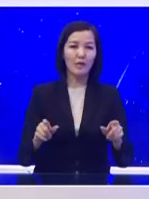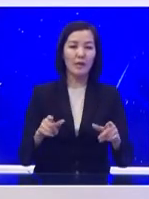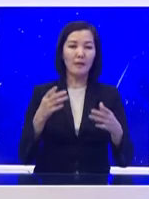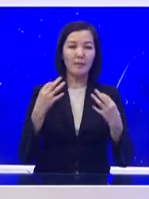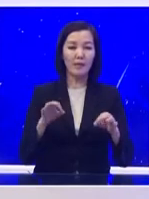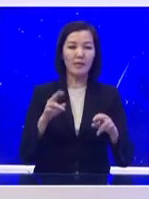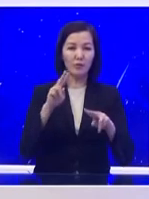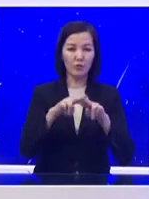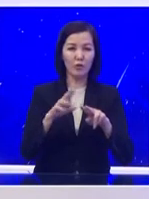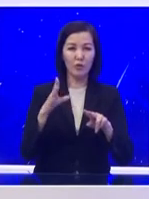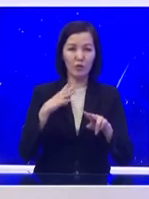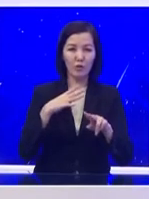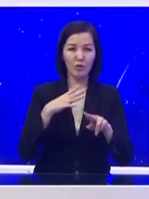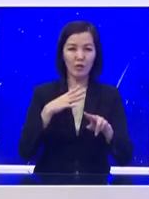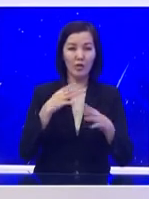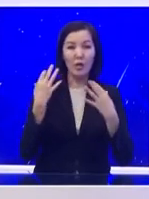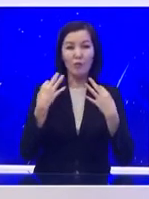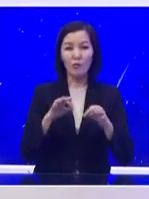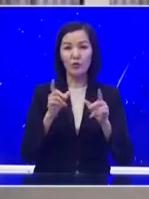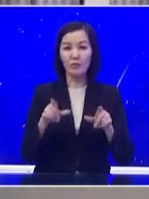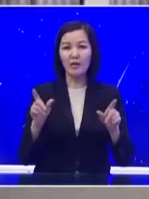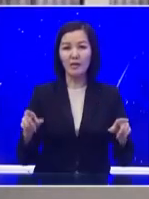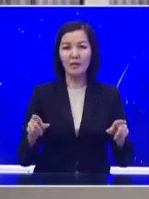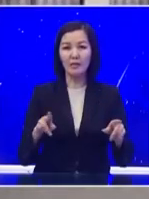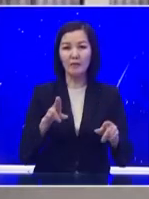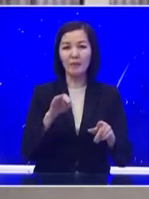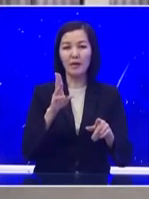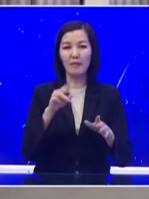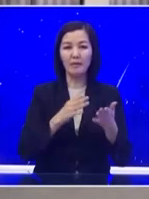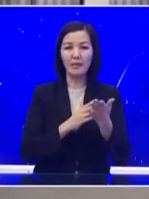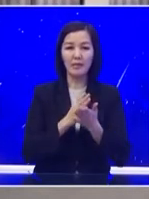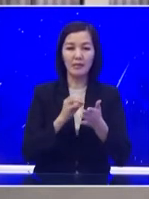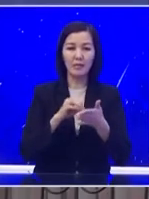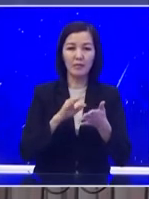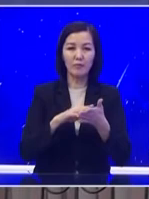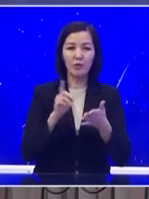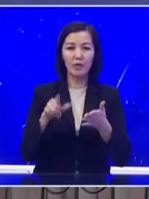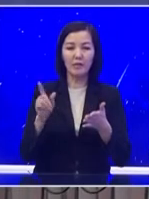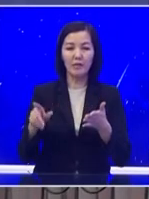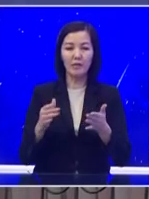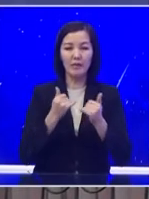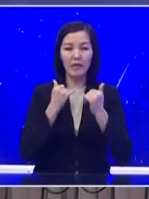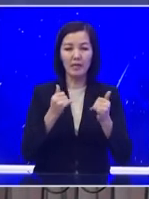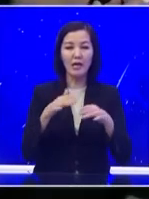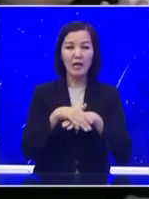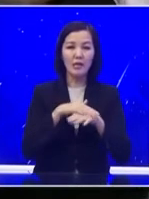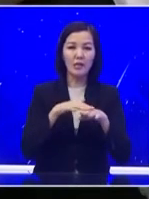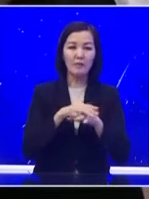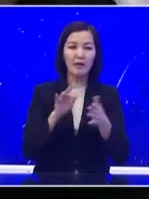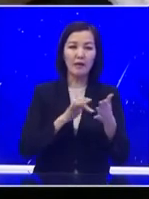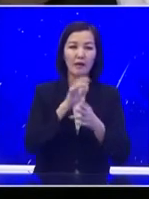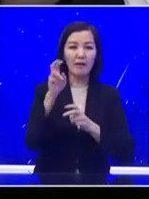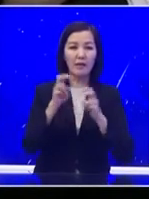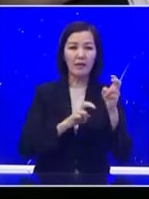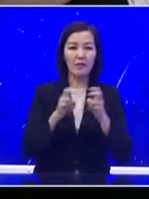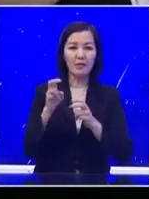бас бостандығынан айыру орындарынан босап шыққан және пробация қызметінде есепте тұрған азаматтарға арналған. Жәрмеңке қаладағы кәсіпорындар